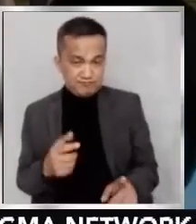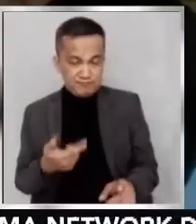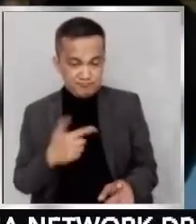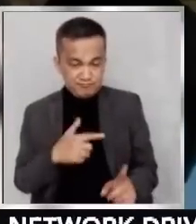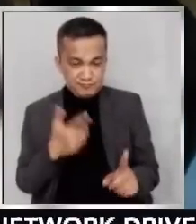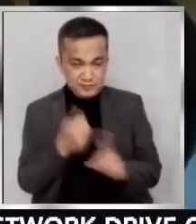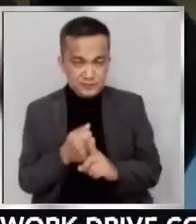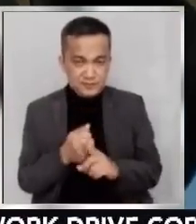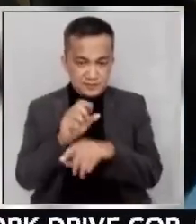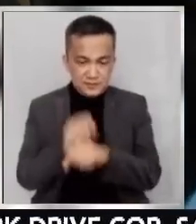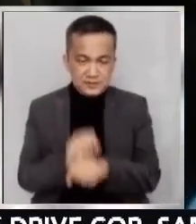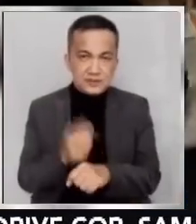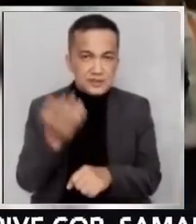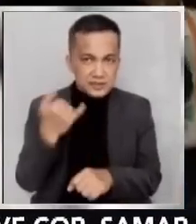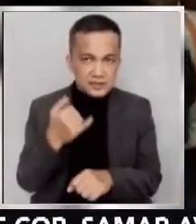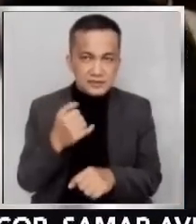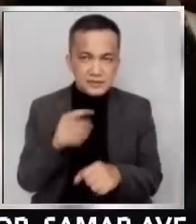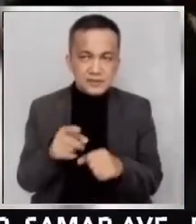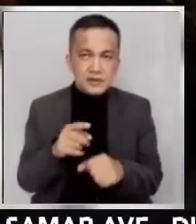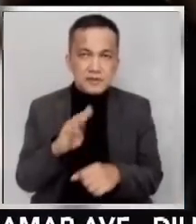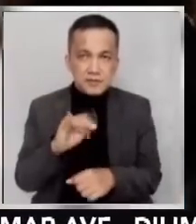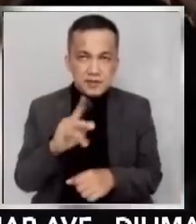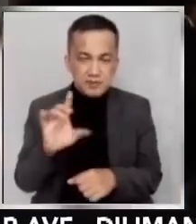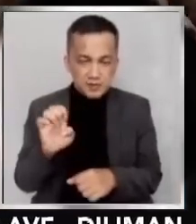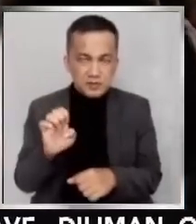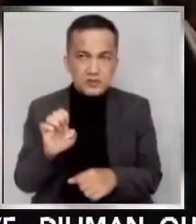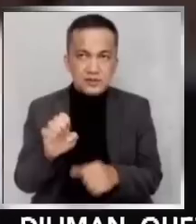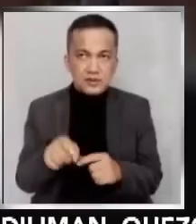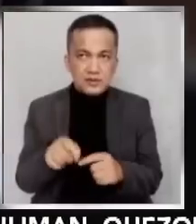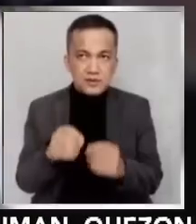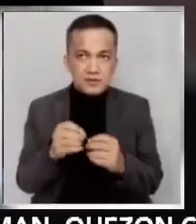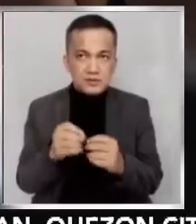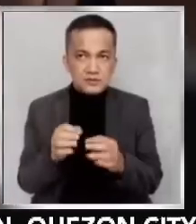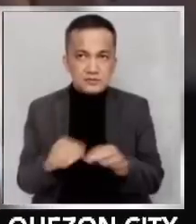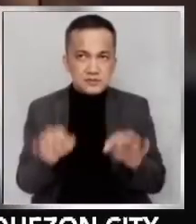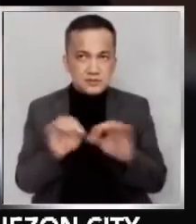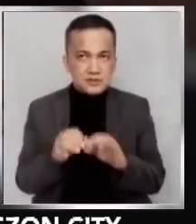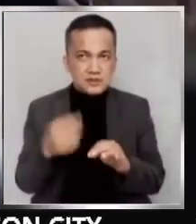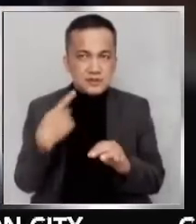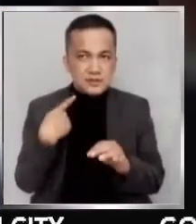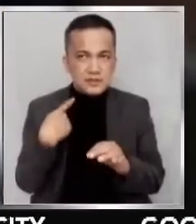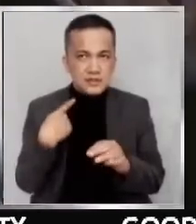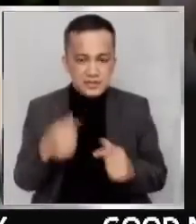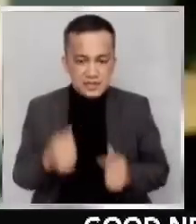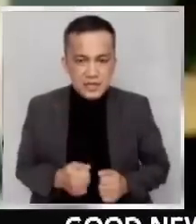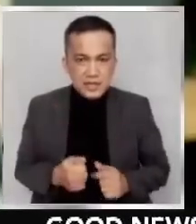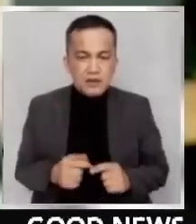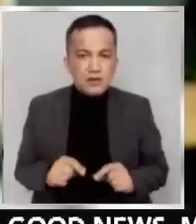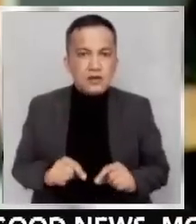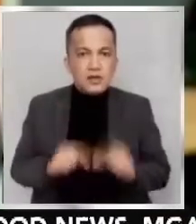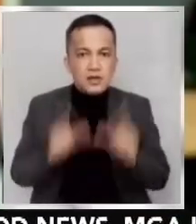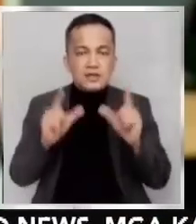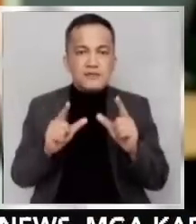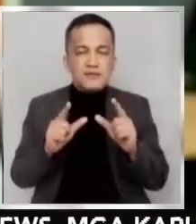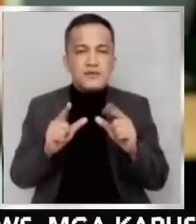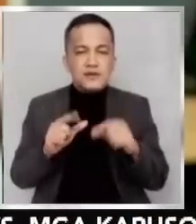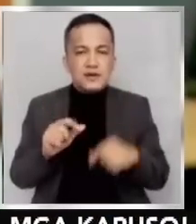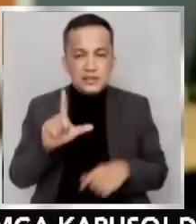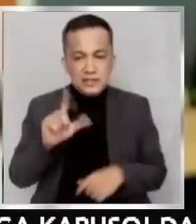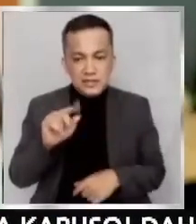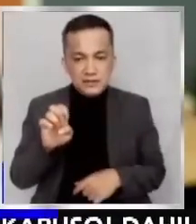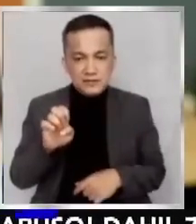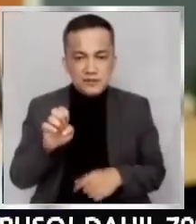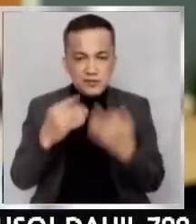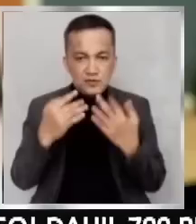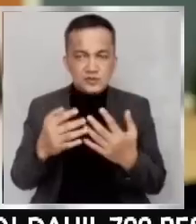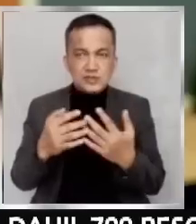ng dati nating mga kababol. Lalo at may kasama ng live audience sa studio. Magandang element yun. Parang nakakabalik siya